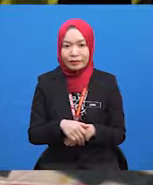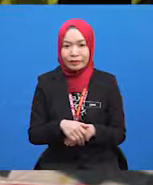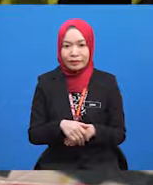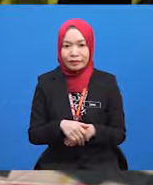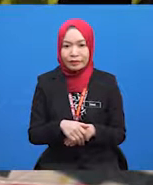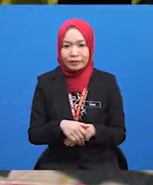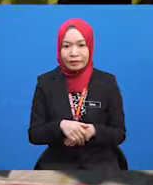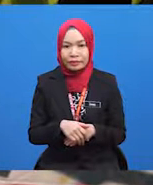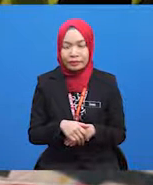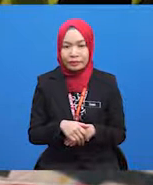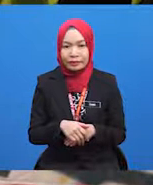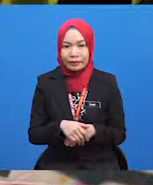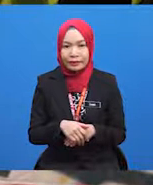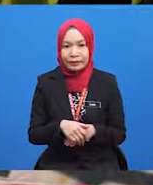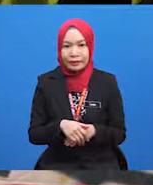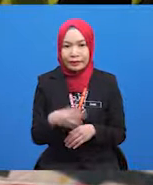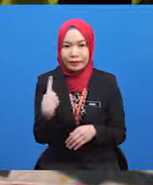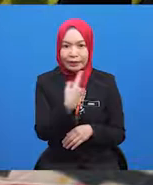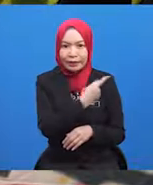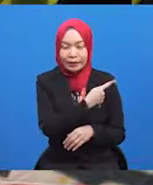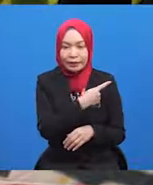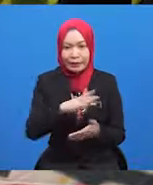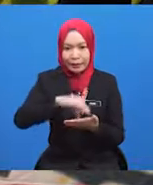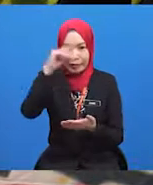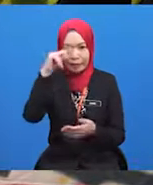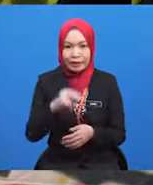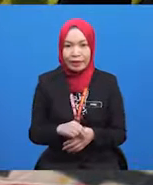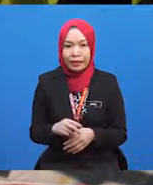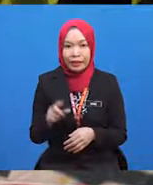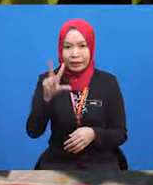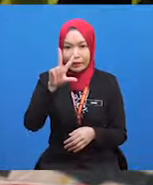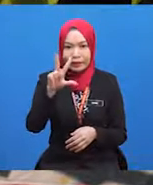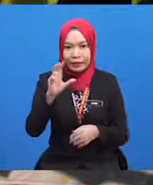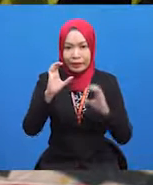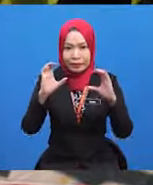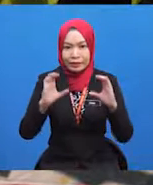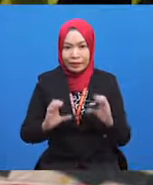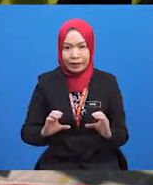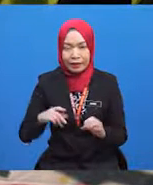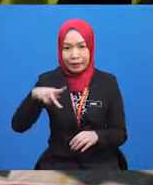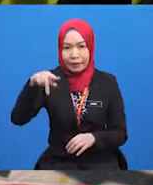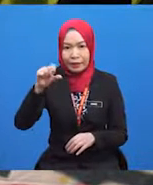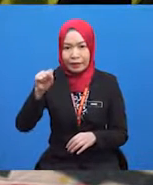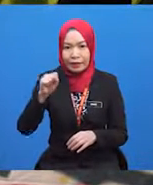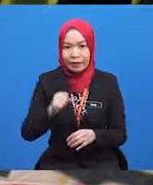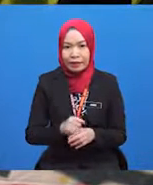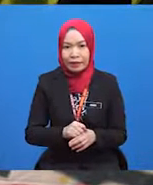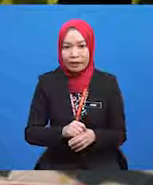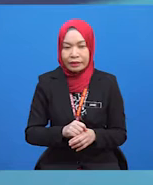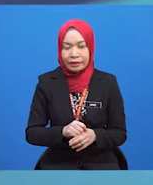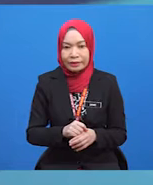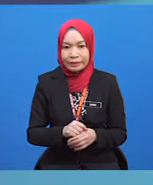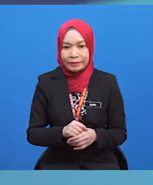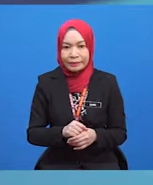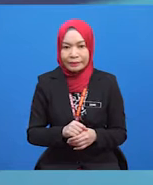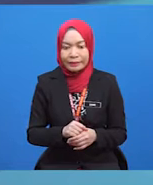Kita akan mempelajari tiga teknik cropping image atau memotong gambar menggunakan tiga tools yang berbeza dalam Adobe